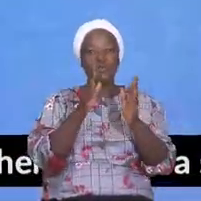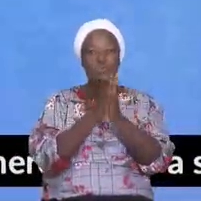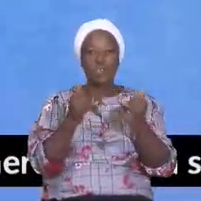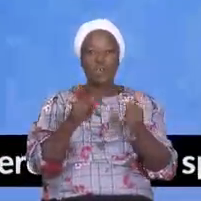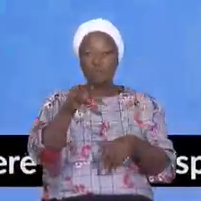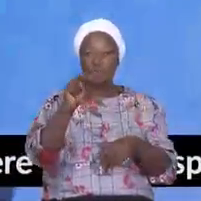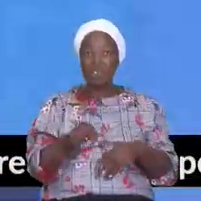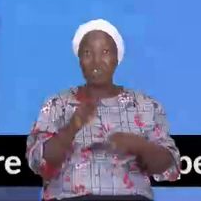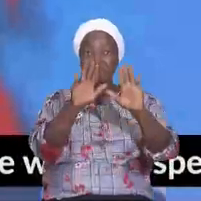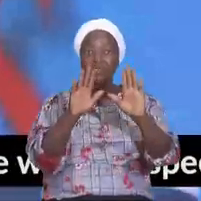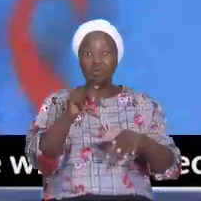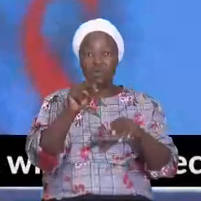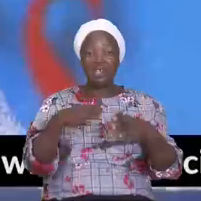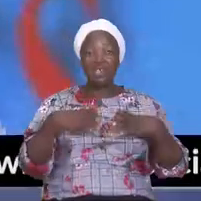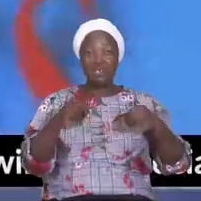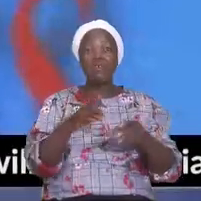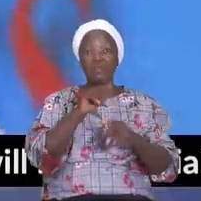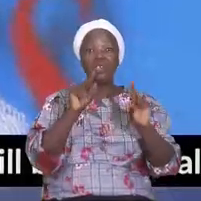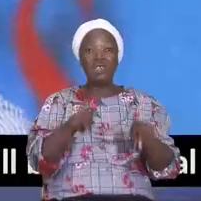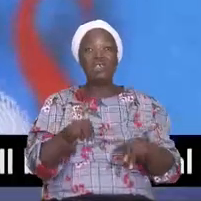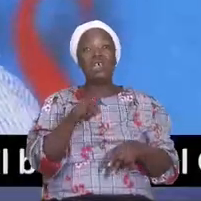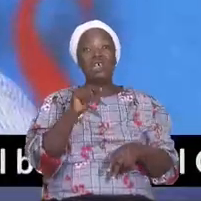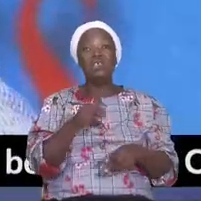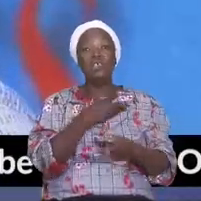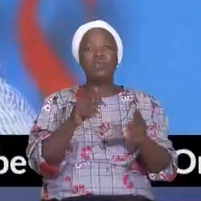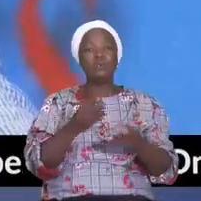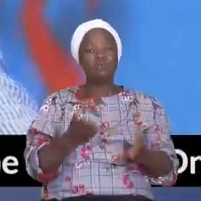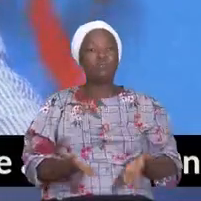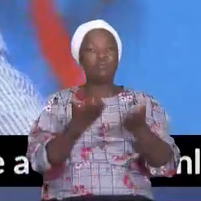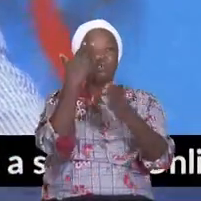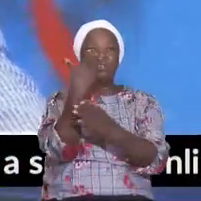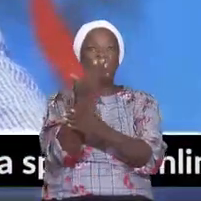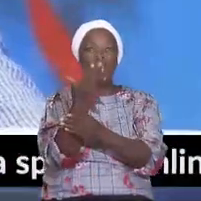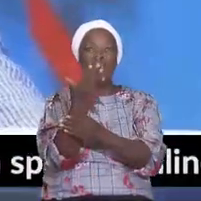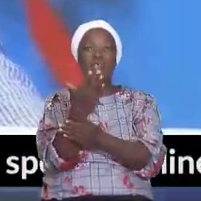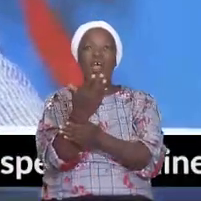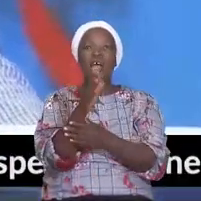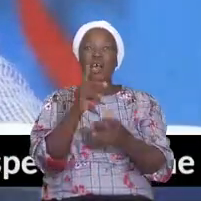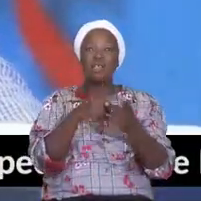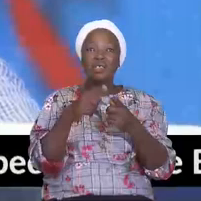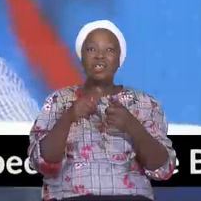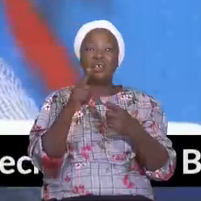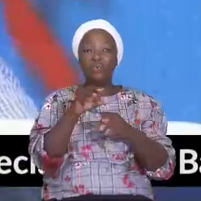conviction. Nous sommes prêts à prier maintenant. Tu veux un miracle, une délivrance, tu